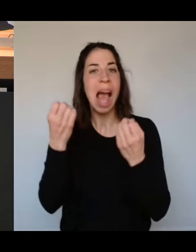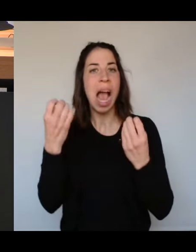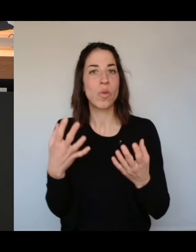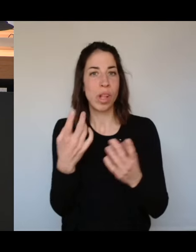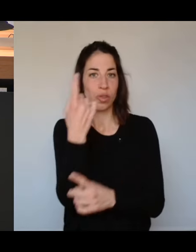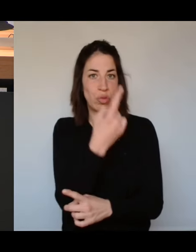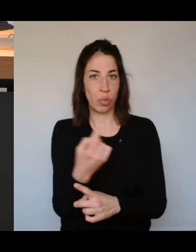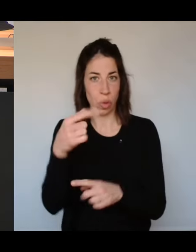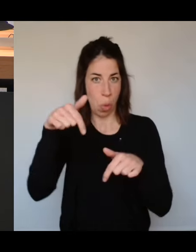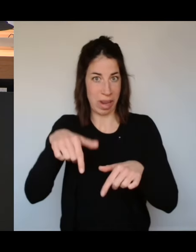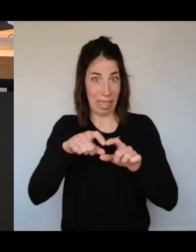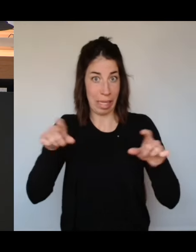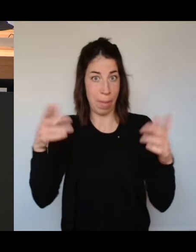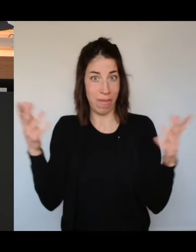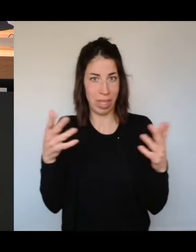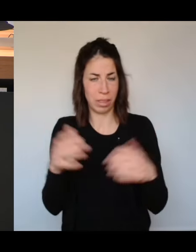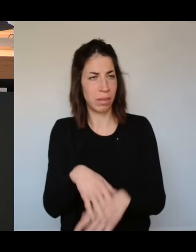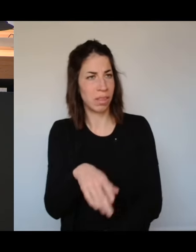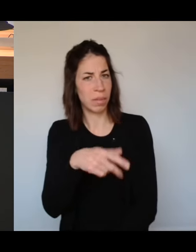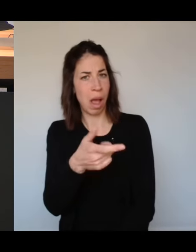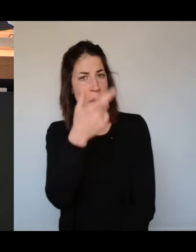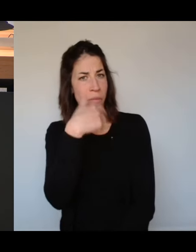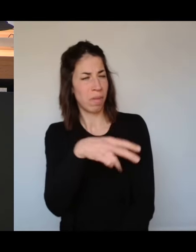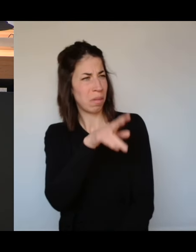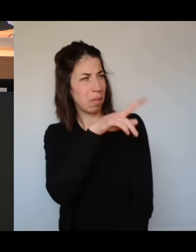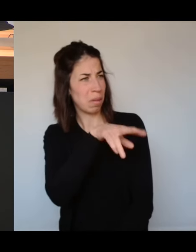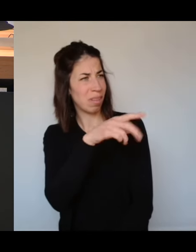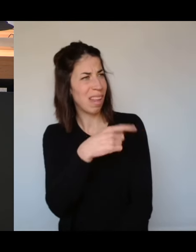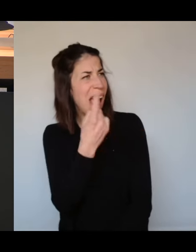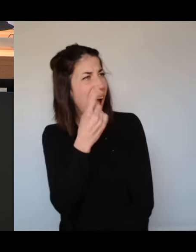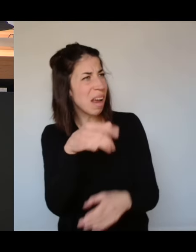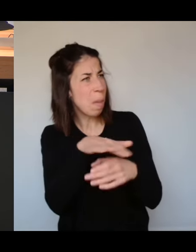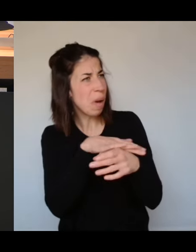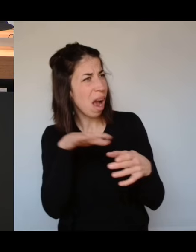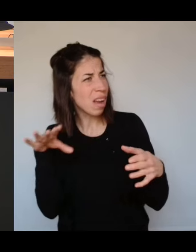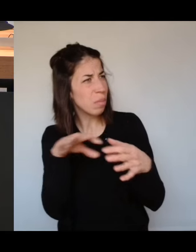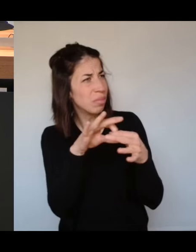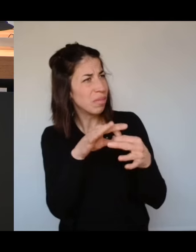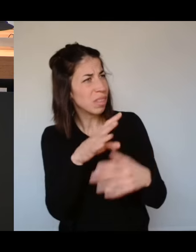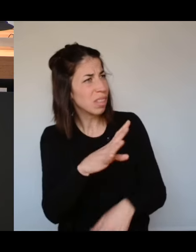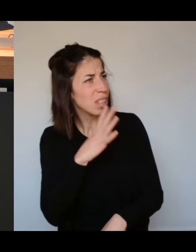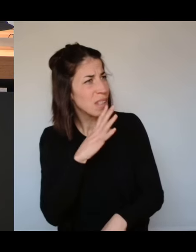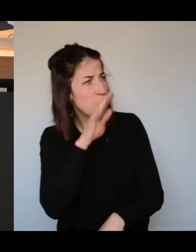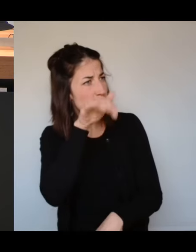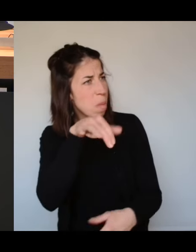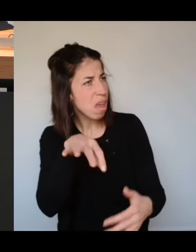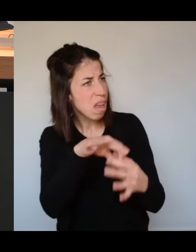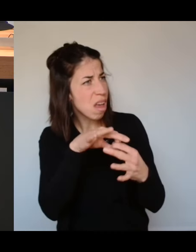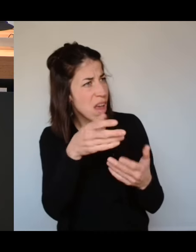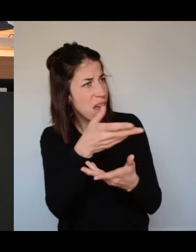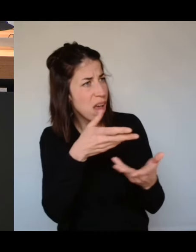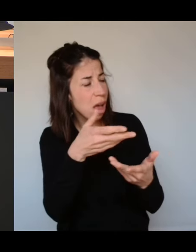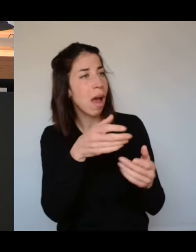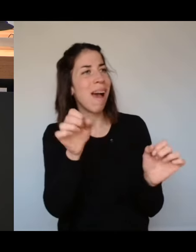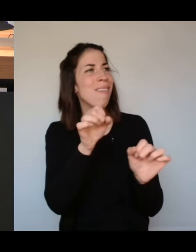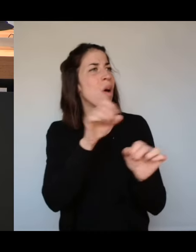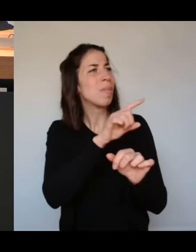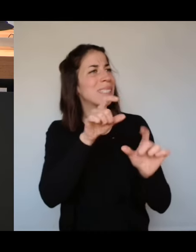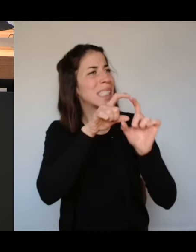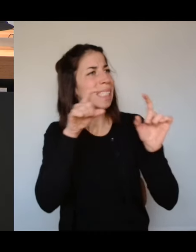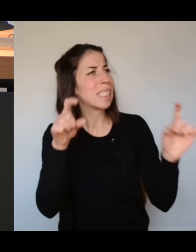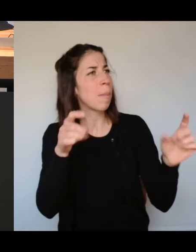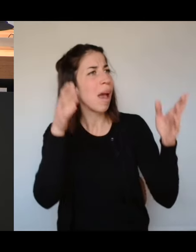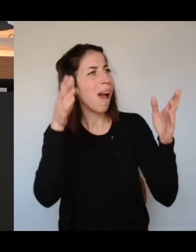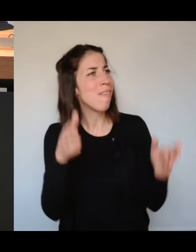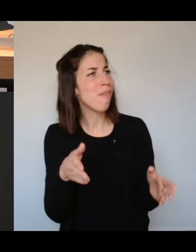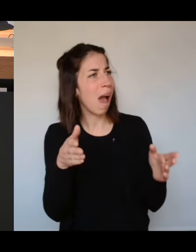über einen Park? Warum redet ihr nicht darüber, dass es zu wenig Fachkräfte in der Pflege, im Gesundheitssystem gibt und dass da eklatant was falsch